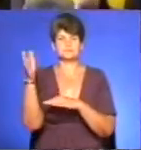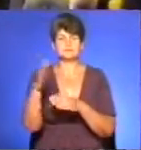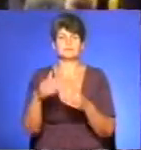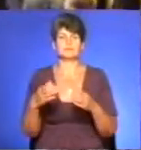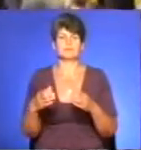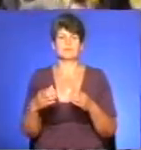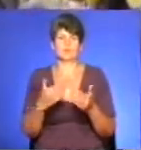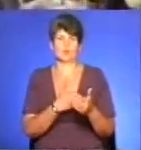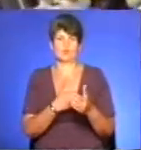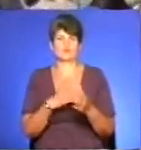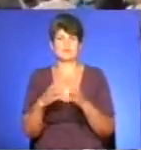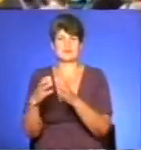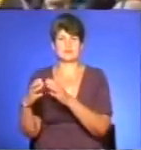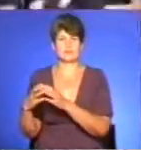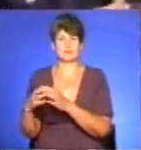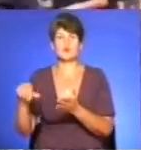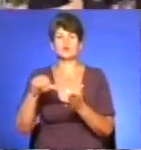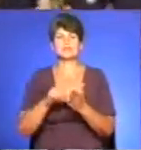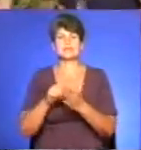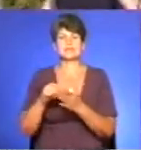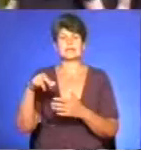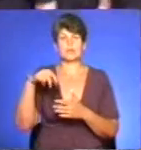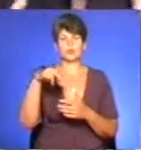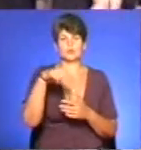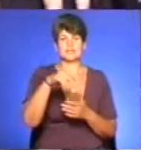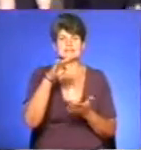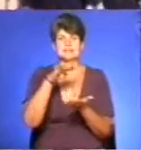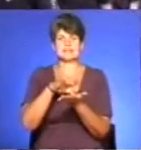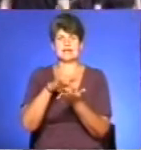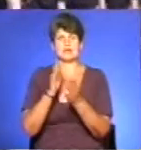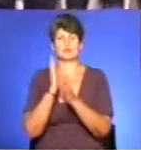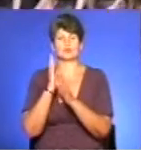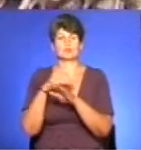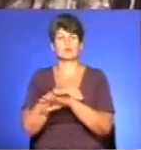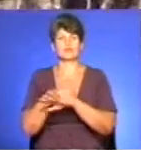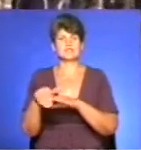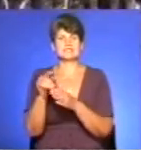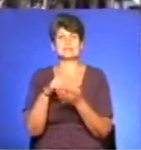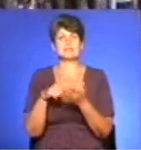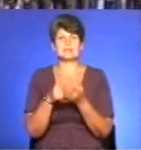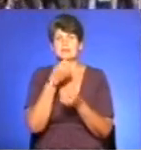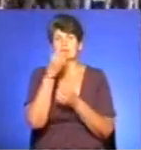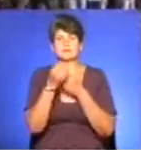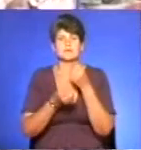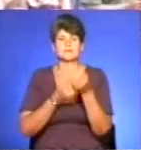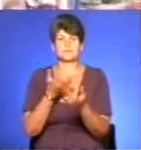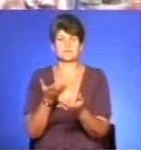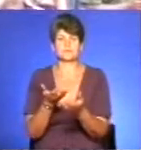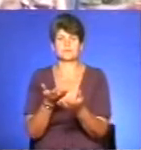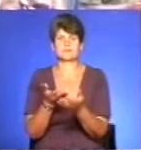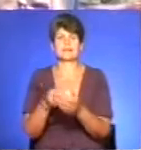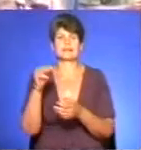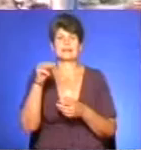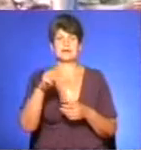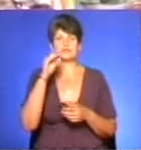добровольчих батальйонів. Учасники ходи пройшли центральними вулицями міста і поклали квіти біля пам'ятників